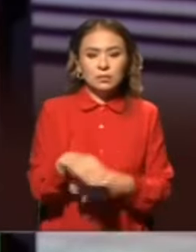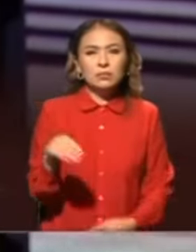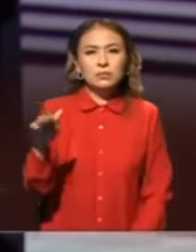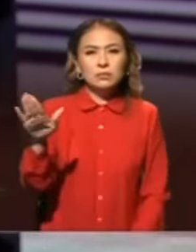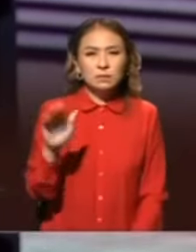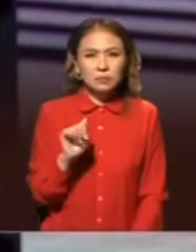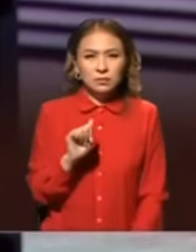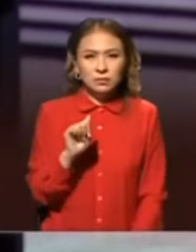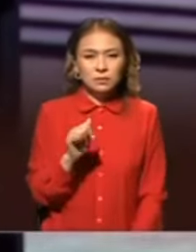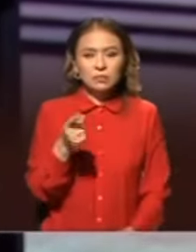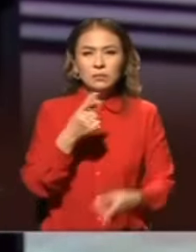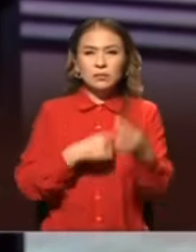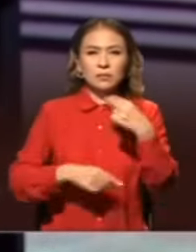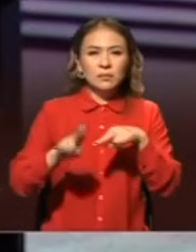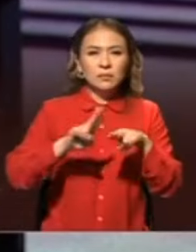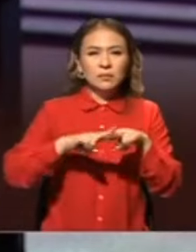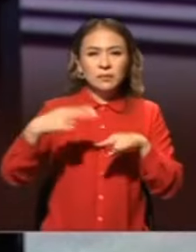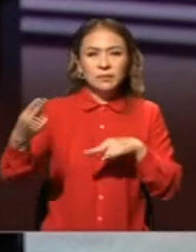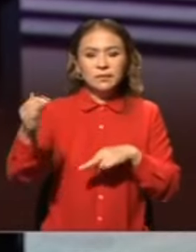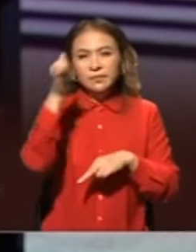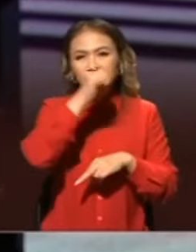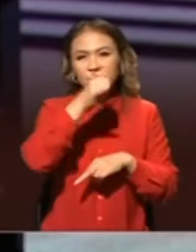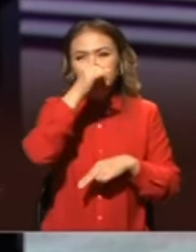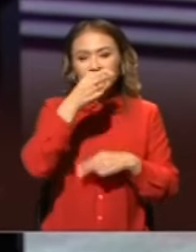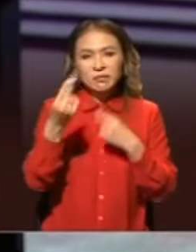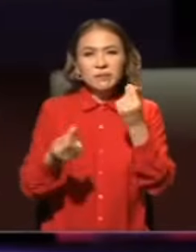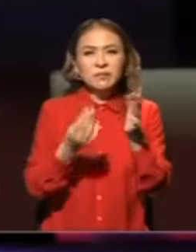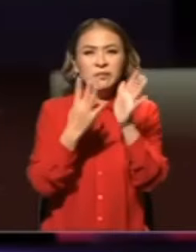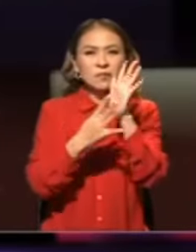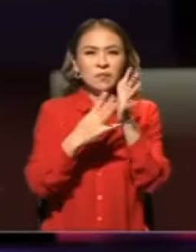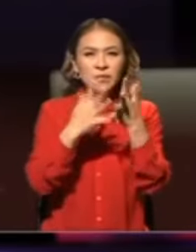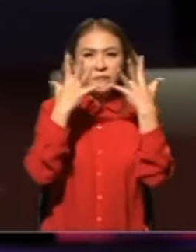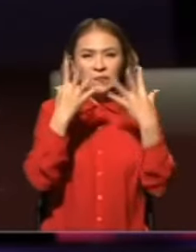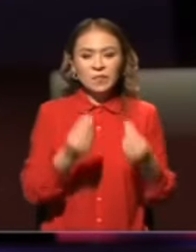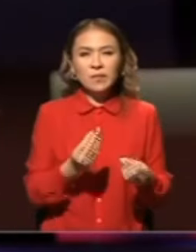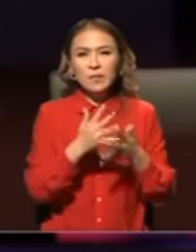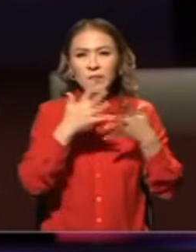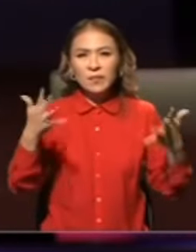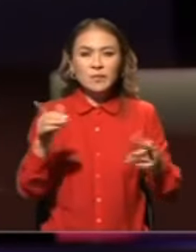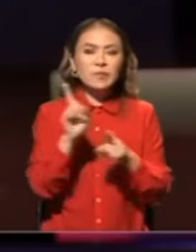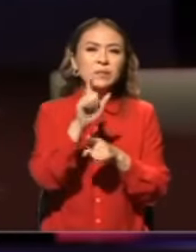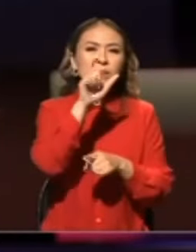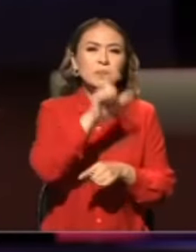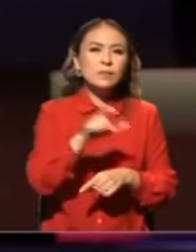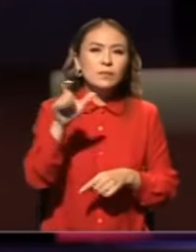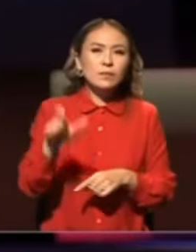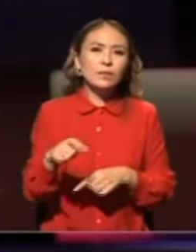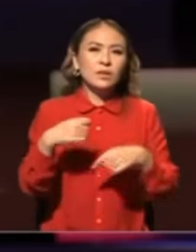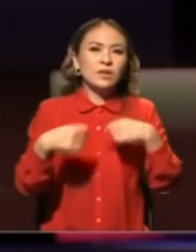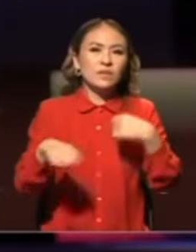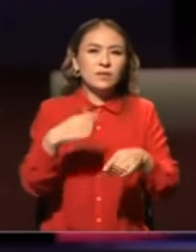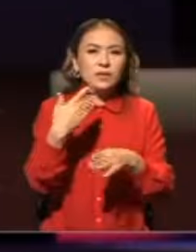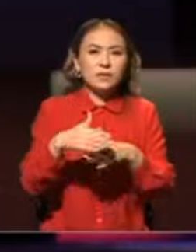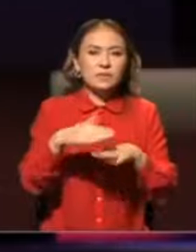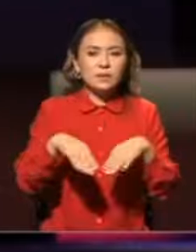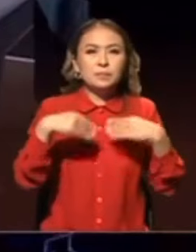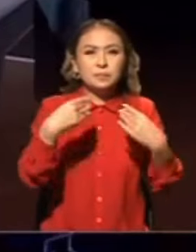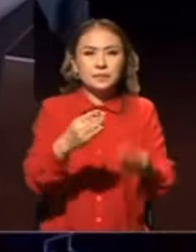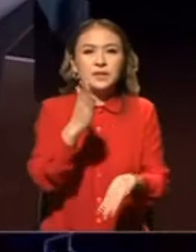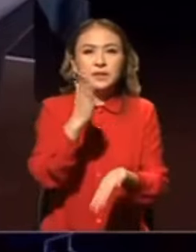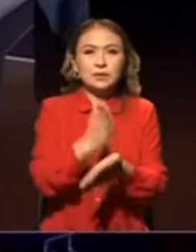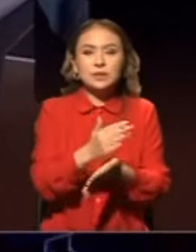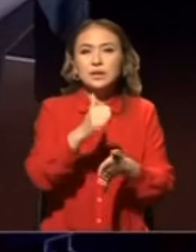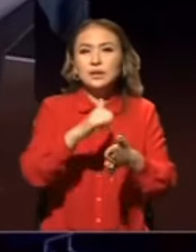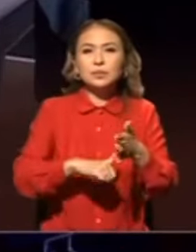оны қайтара алмай жүрген, төлей алмай жүрген, 90 күннен асып кеткен төлей алмай жүрген азаматтарға тауарлық несие беріп жатыр. Неге десеңіз,